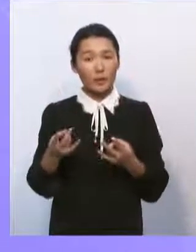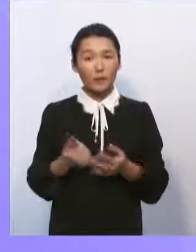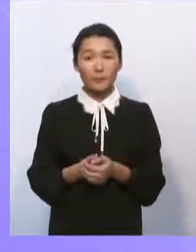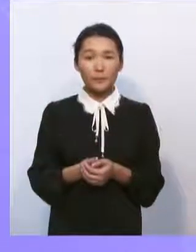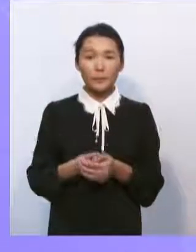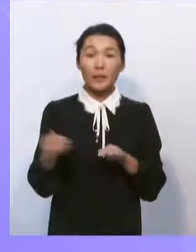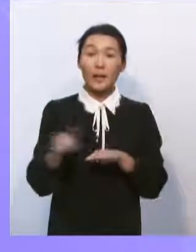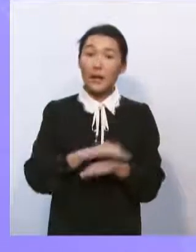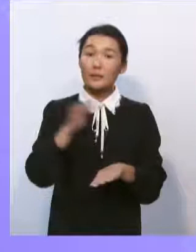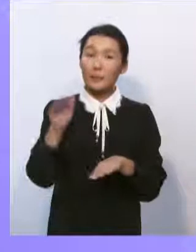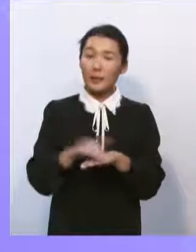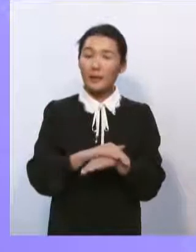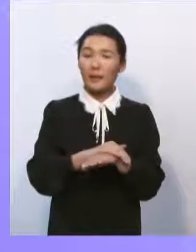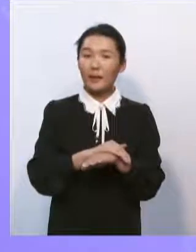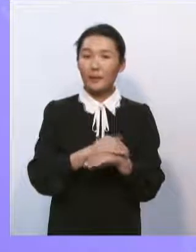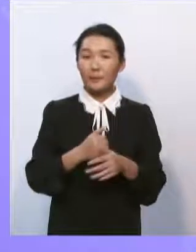Азаматтар,